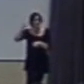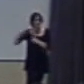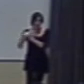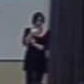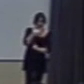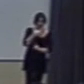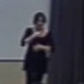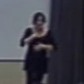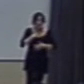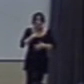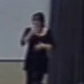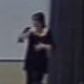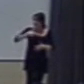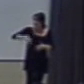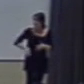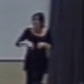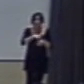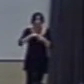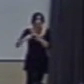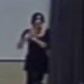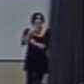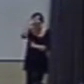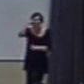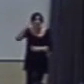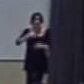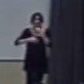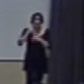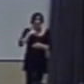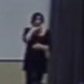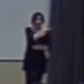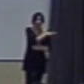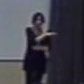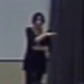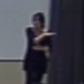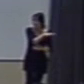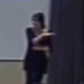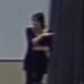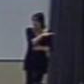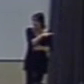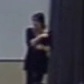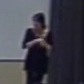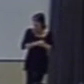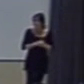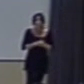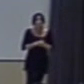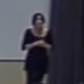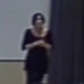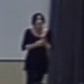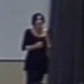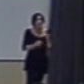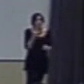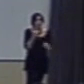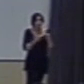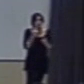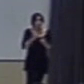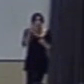americana, i em vaig trobar al gener que el món àrab ja havia estaven passant coses que els interessaven molt als